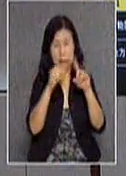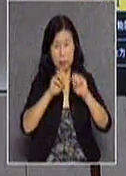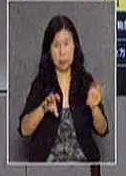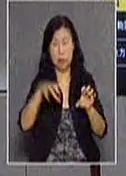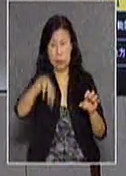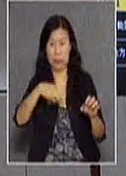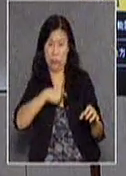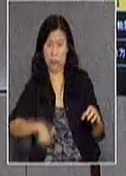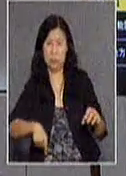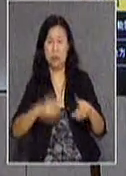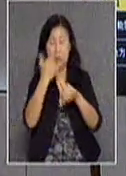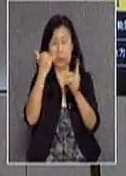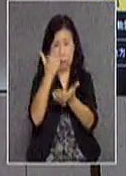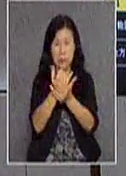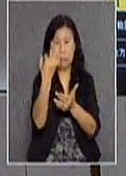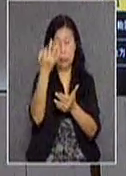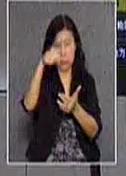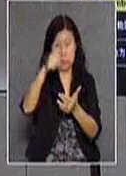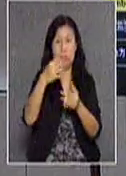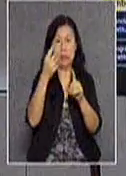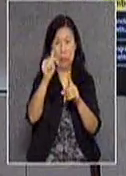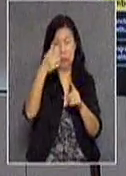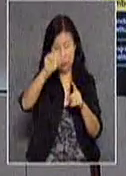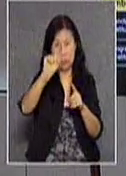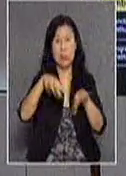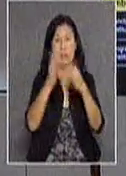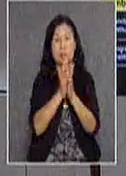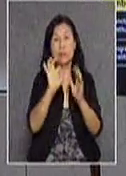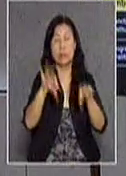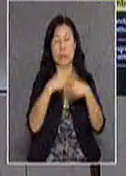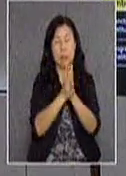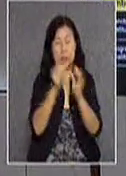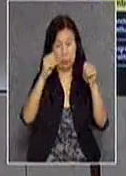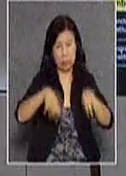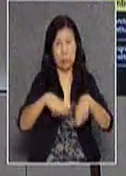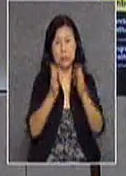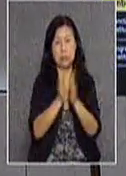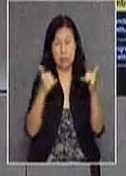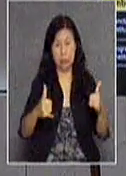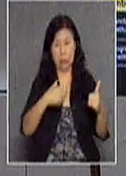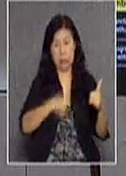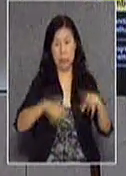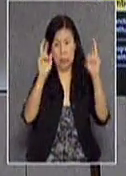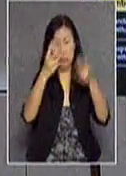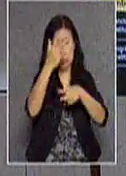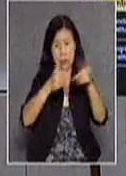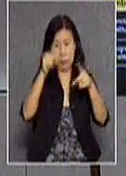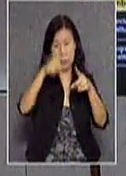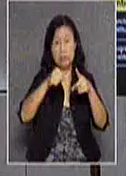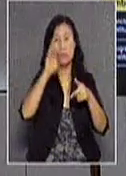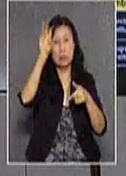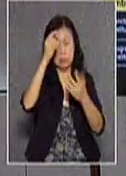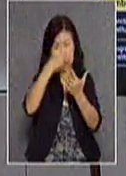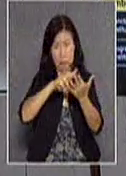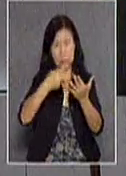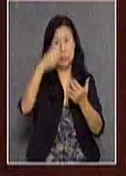選舉產生的議員16位出席，3位贊成，10位反對，沒有人棄權。議題未獲得兩部分在席委員分別以過半數贊成，我宣布修正案被